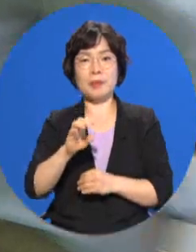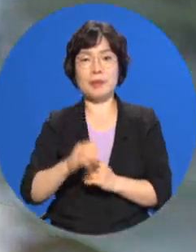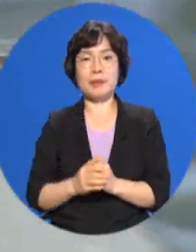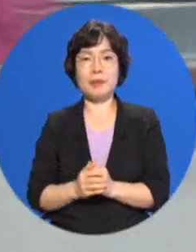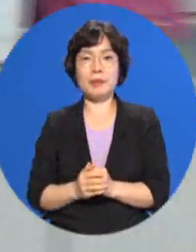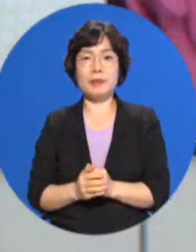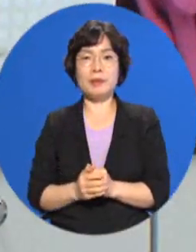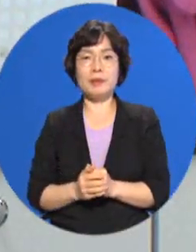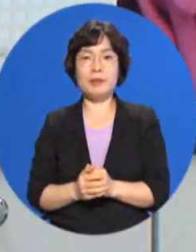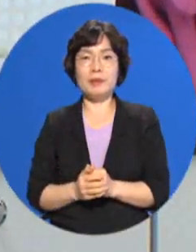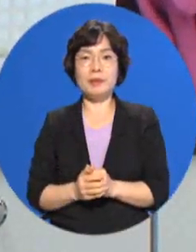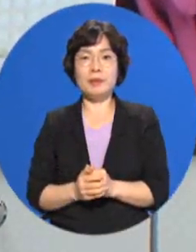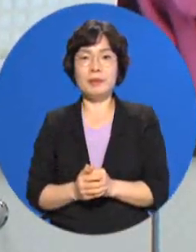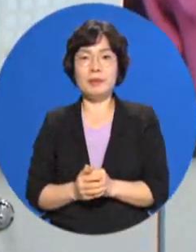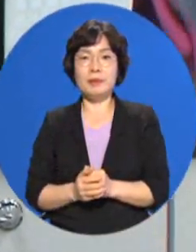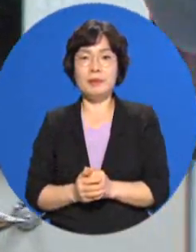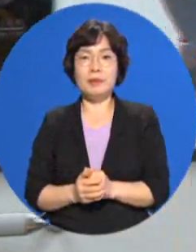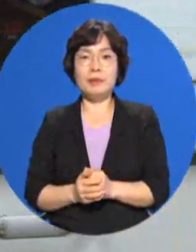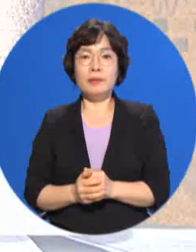MBC 뉴스 조희원입니다.